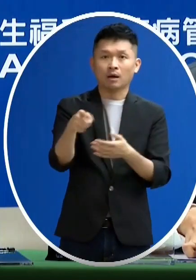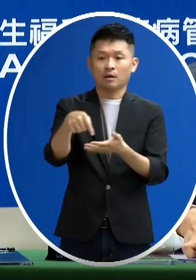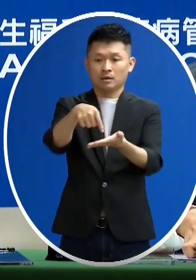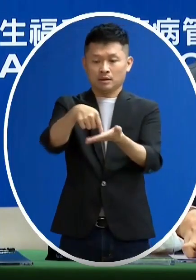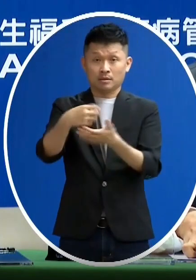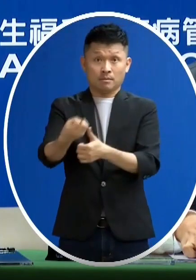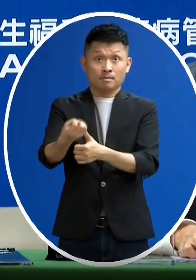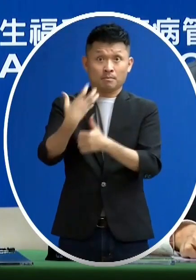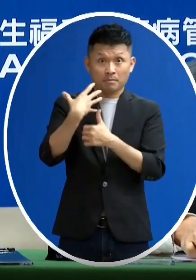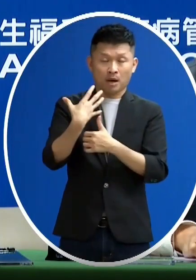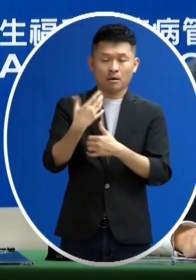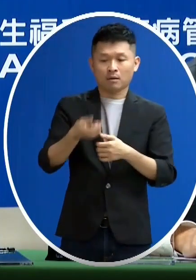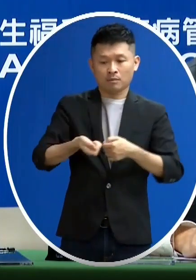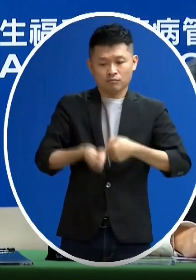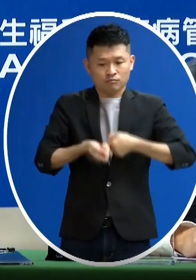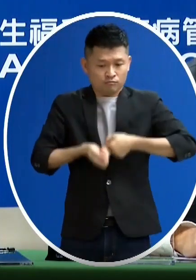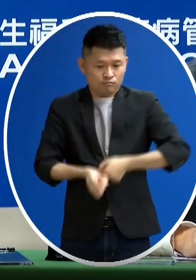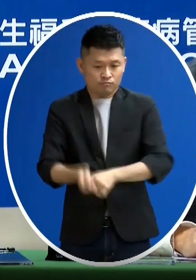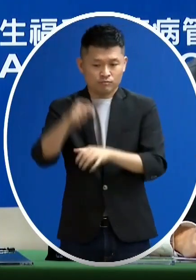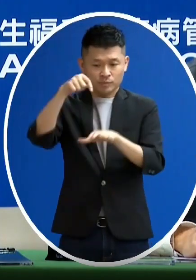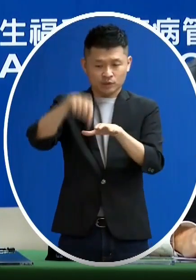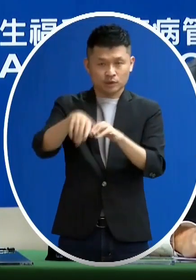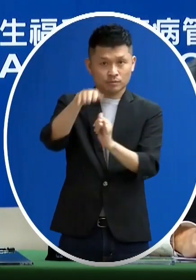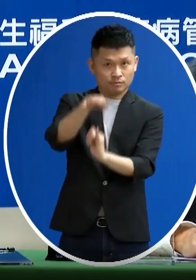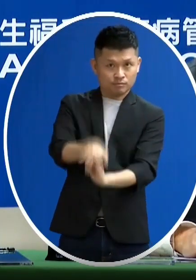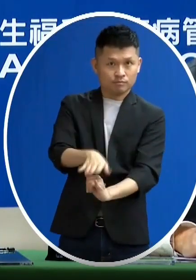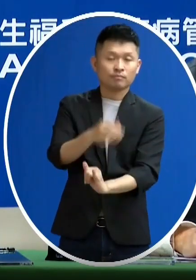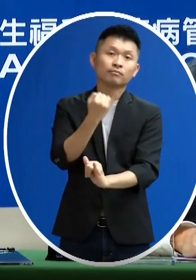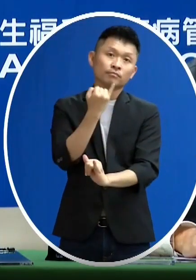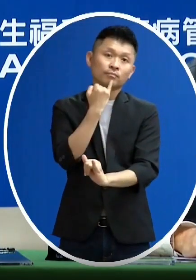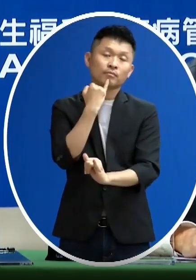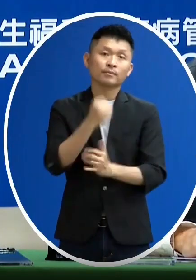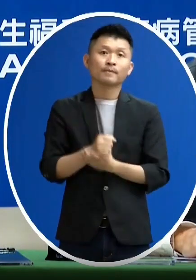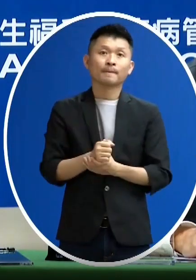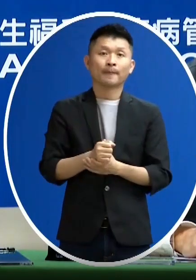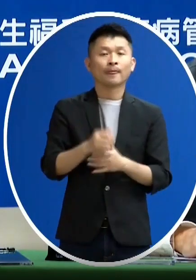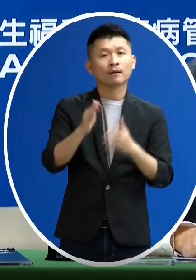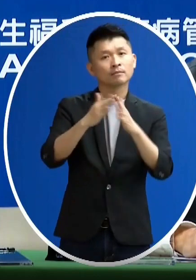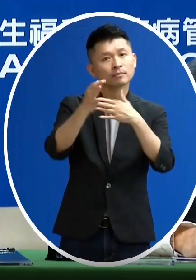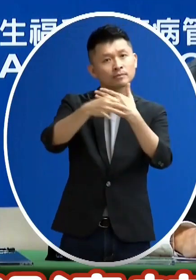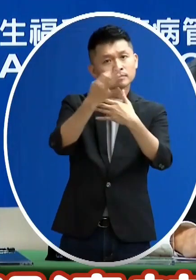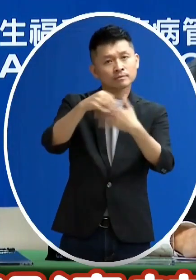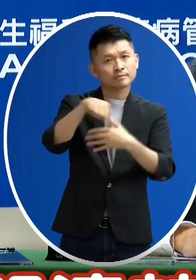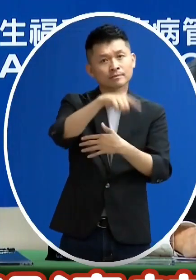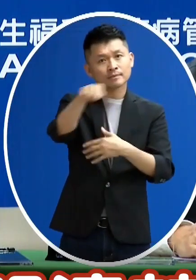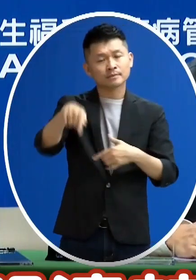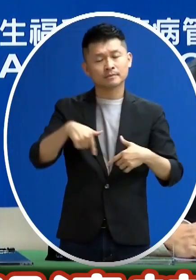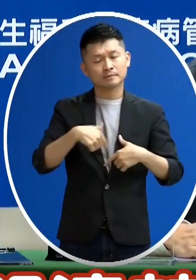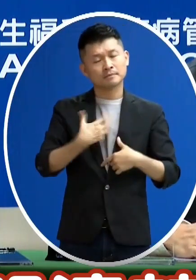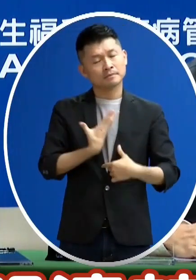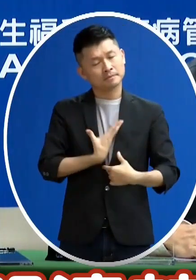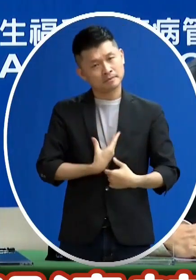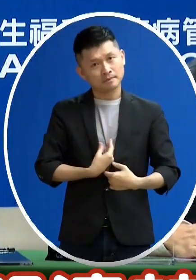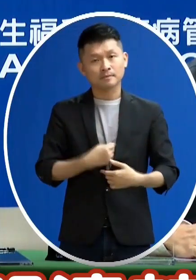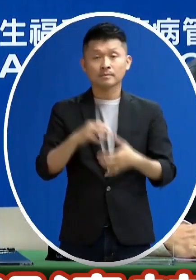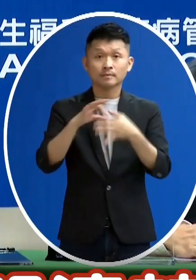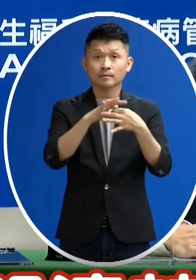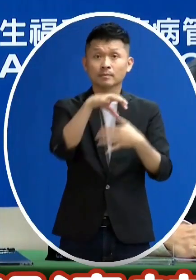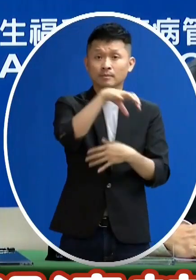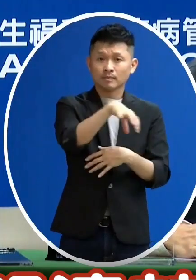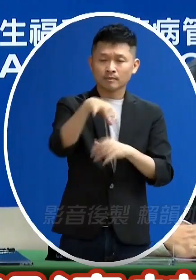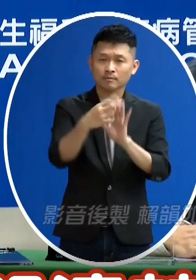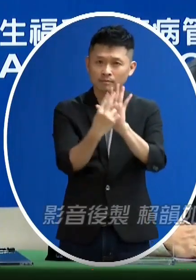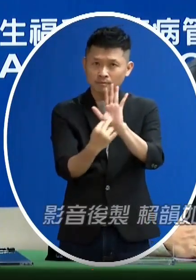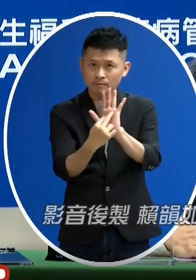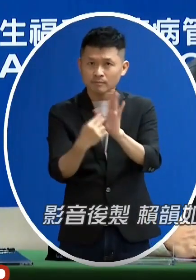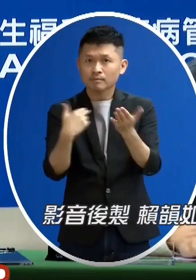深埋，大概原则上。那至于相关的家属的心理，我们当然要请就是相关的单位还是要尽量说明